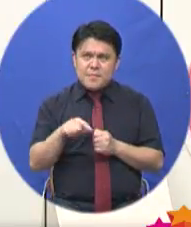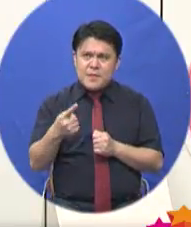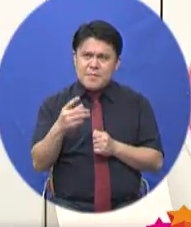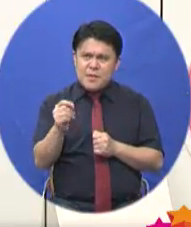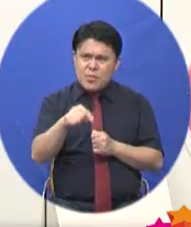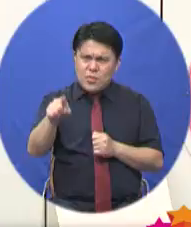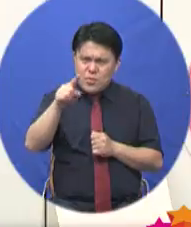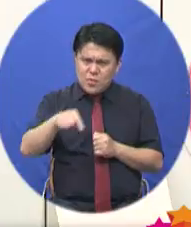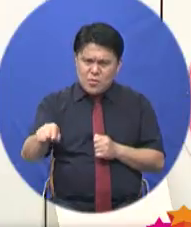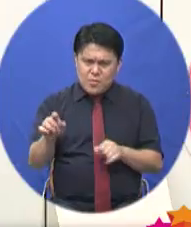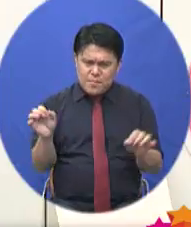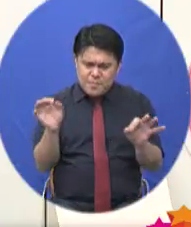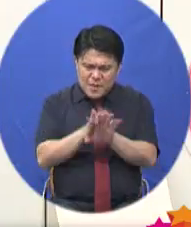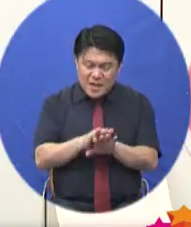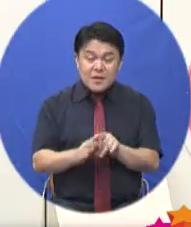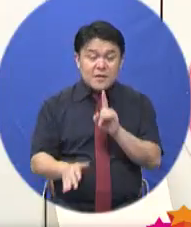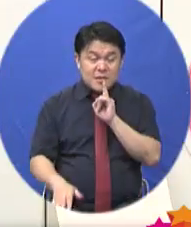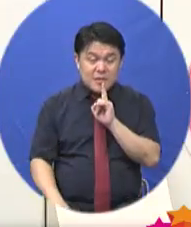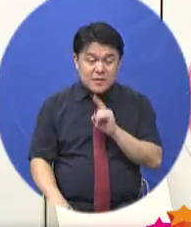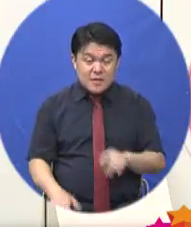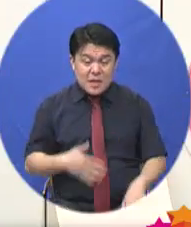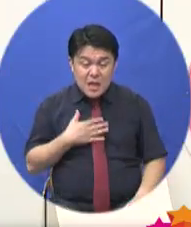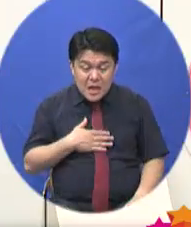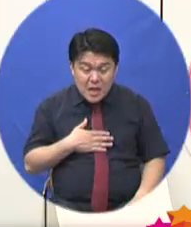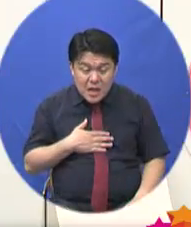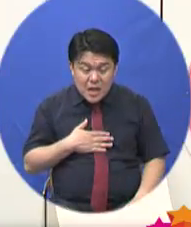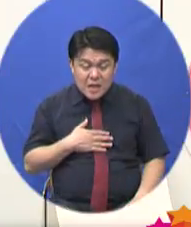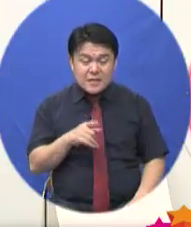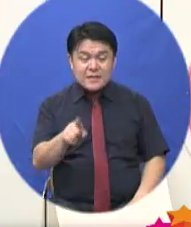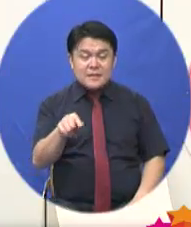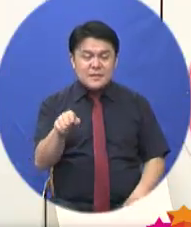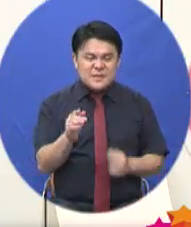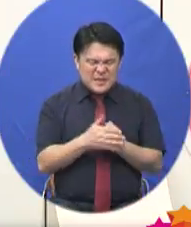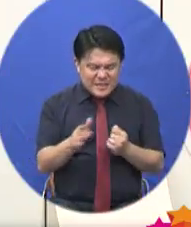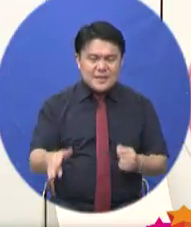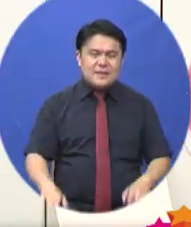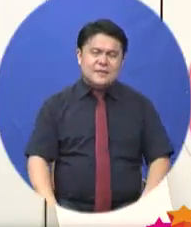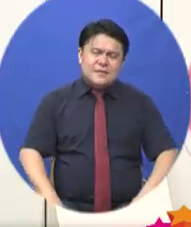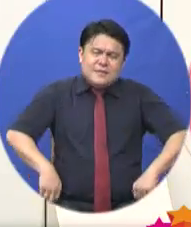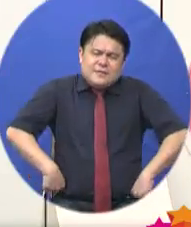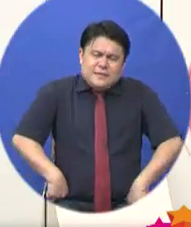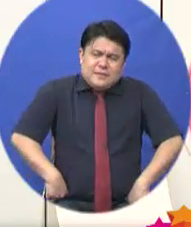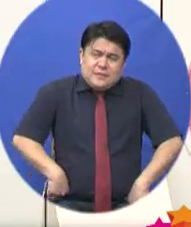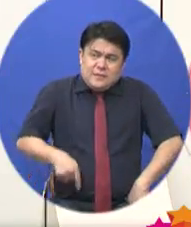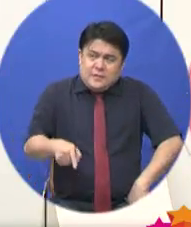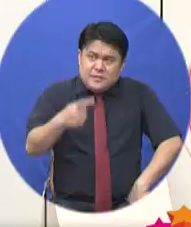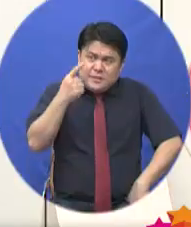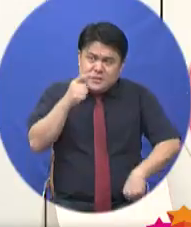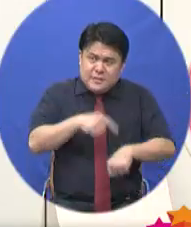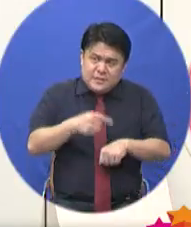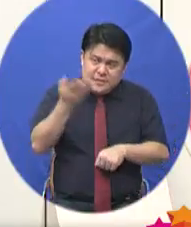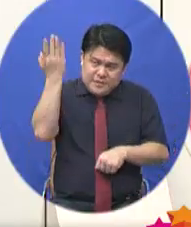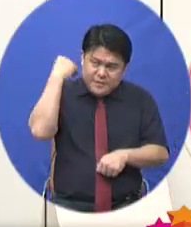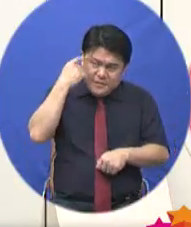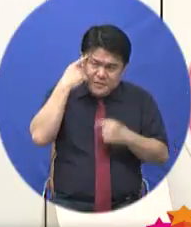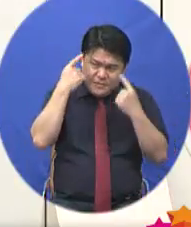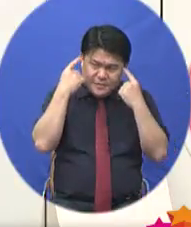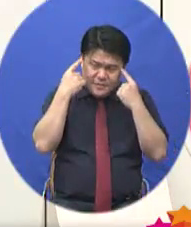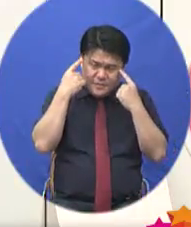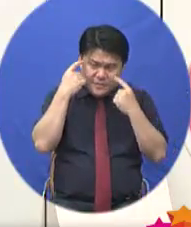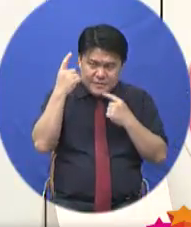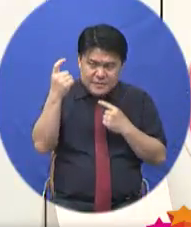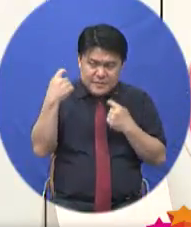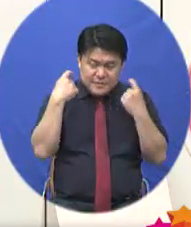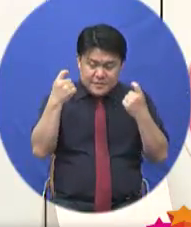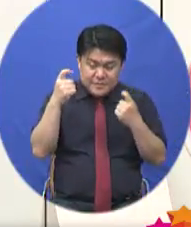톤이 없어진 됩니다. 곡식이 요놈들 때문에. 그러면 그게 시간여행 퀴즈예요. 예, 그러게 우선